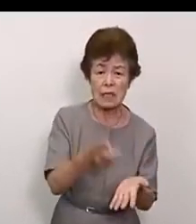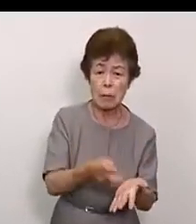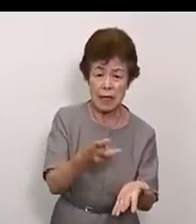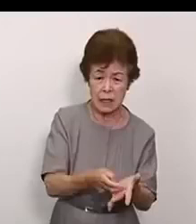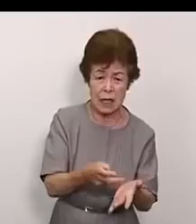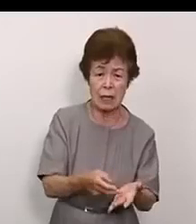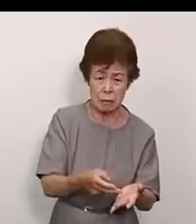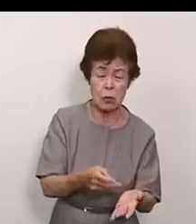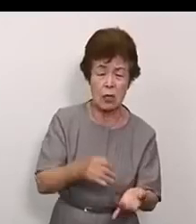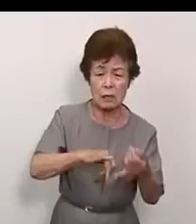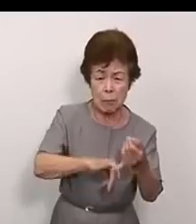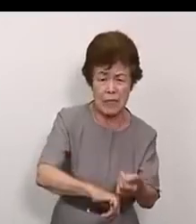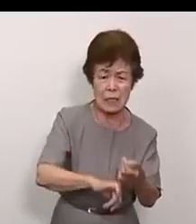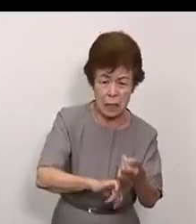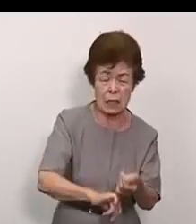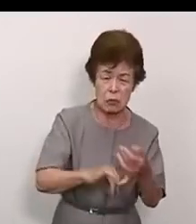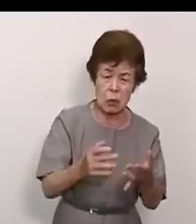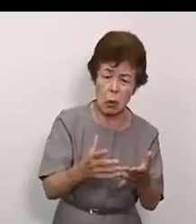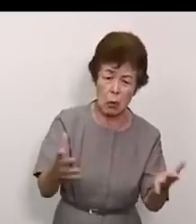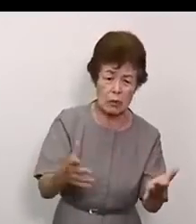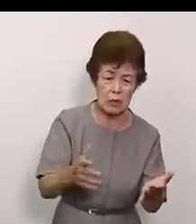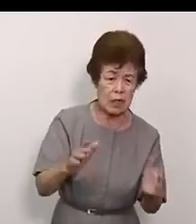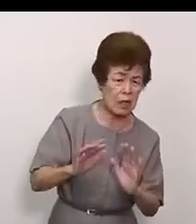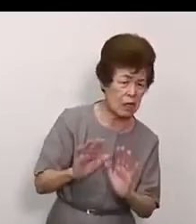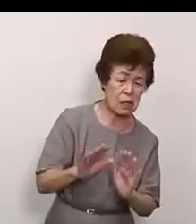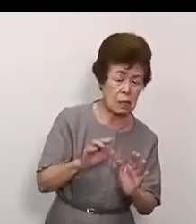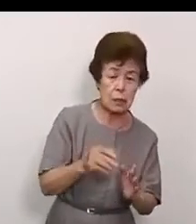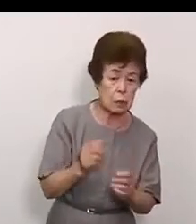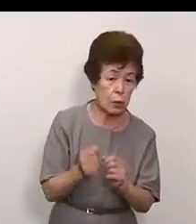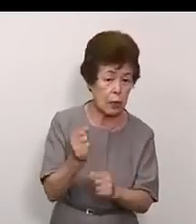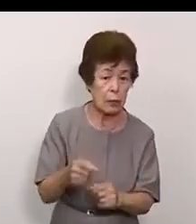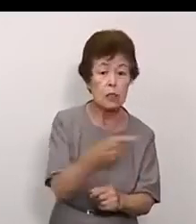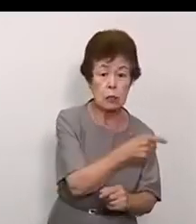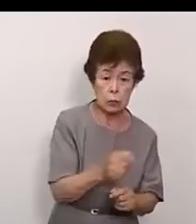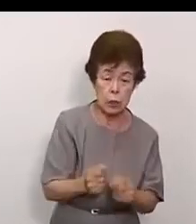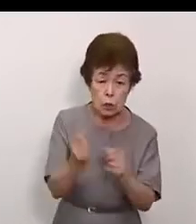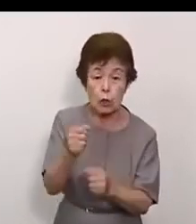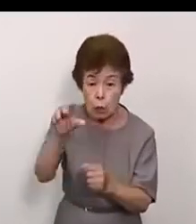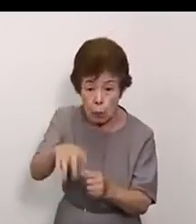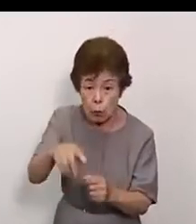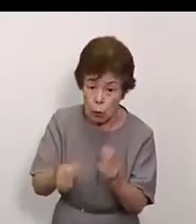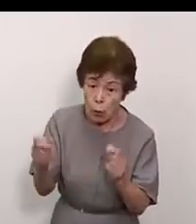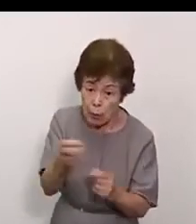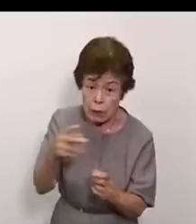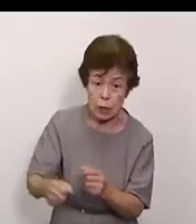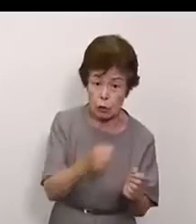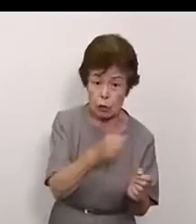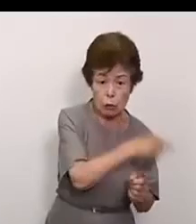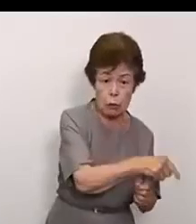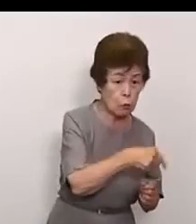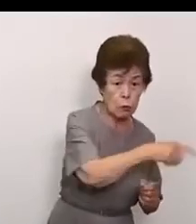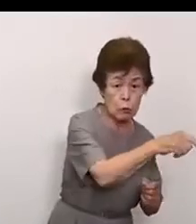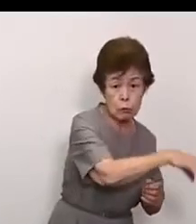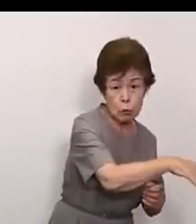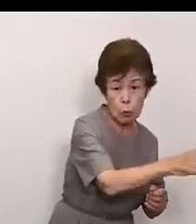で、だからそこに入っても出ていくっていうんですね。ところが出て行ったところに行くところがないので、